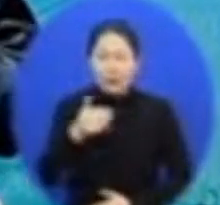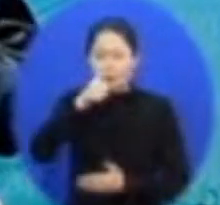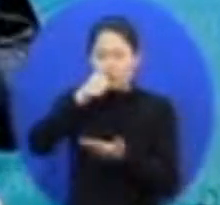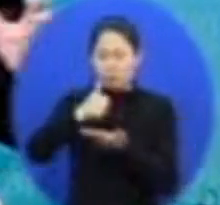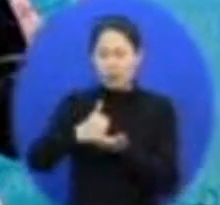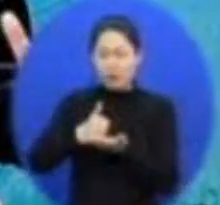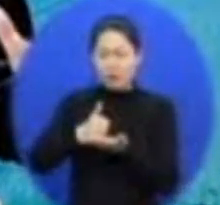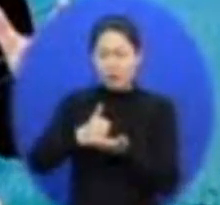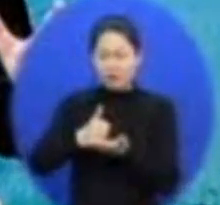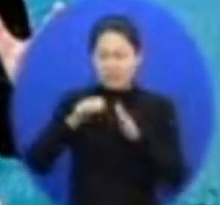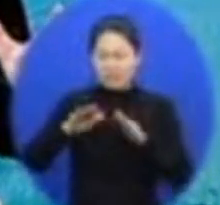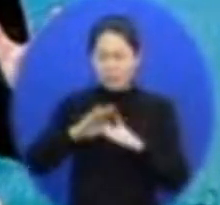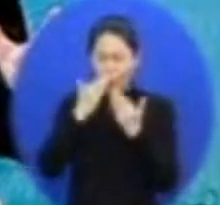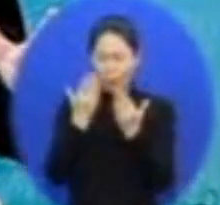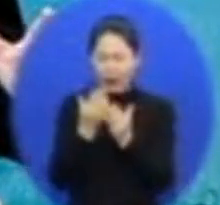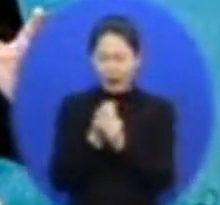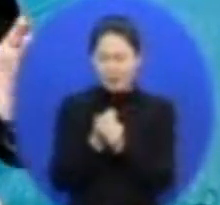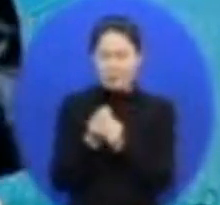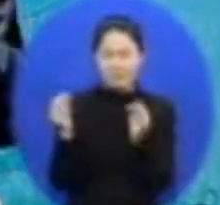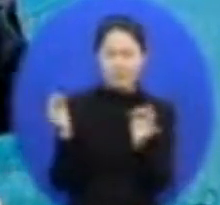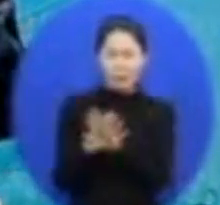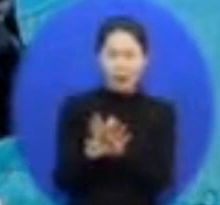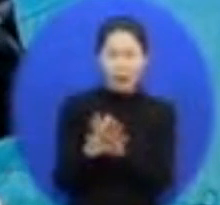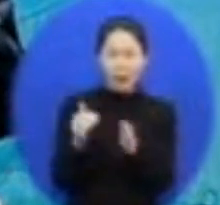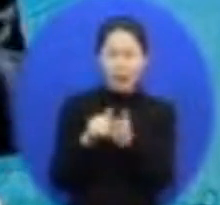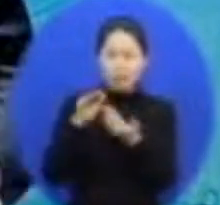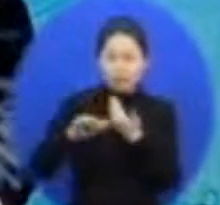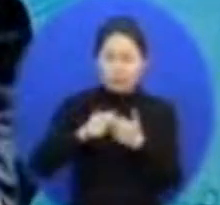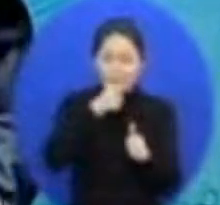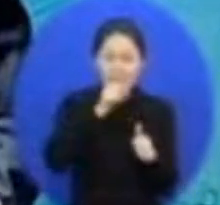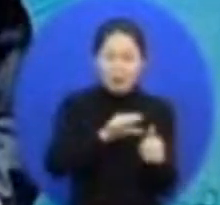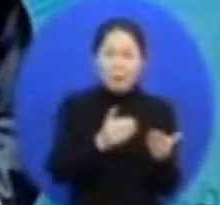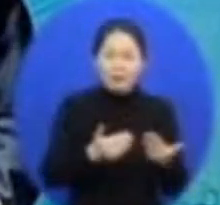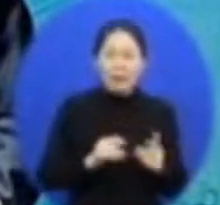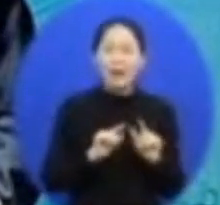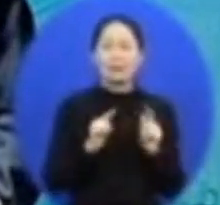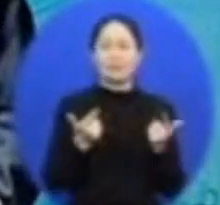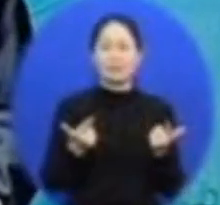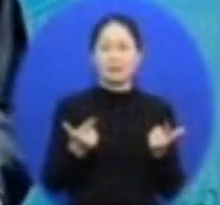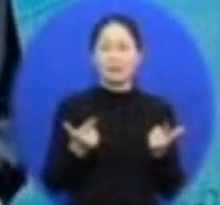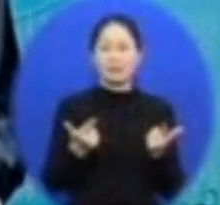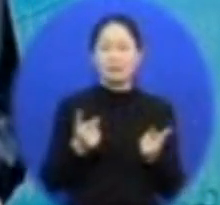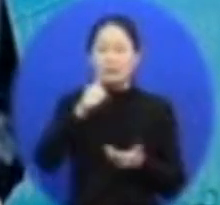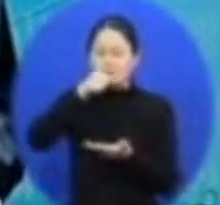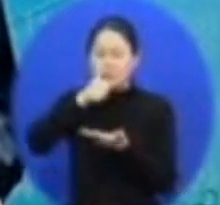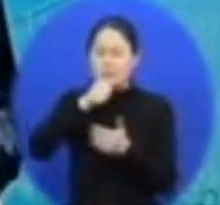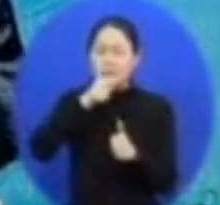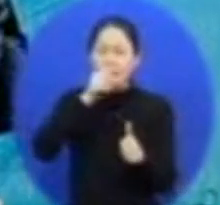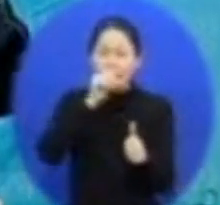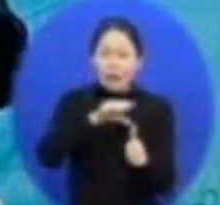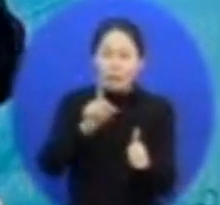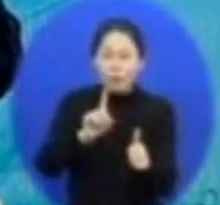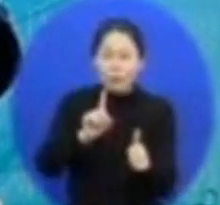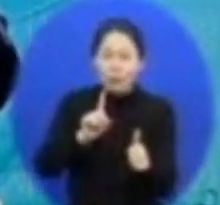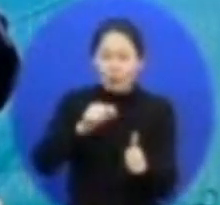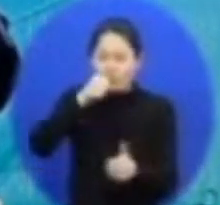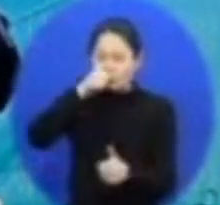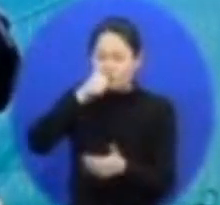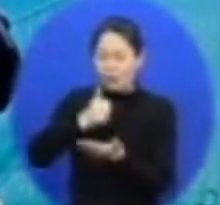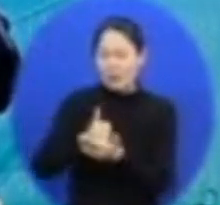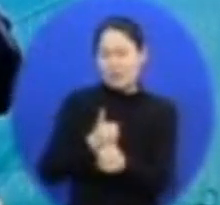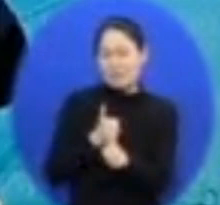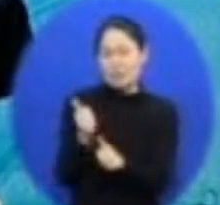다 이제는 청산한 다음에 그 다음에 받는 게 아니에요 세례는 죄를 이기기